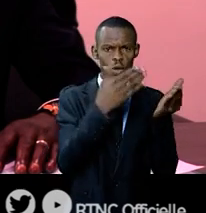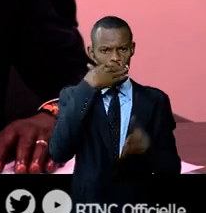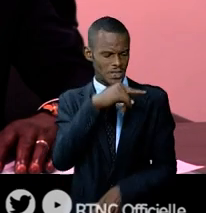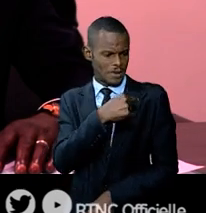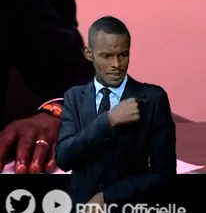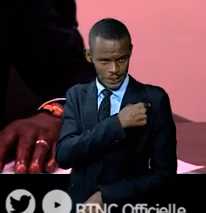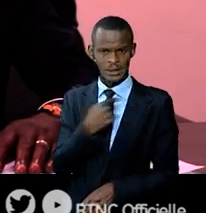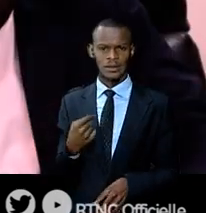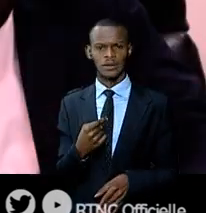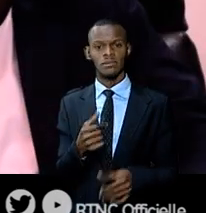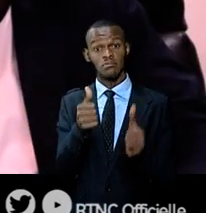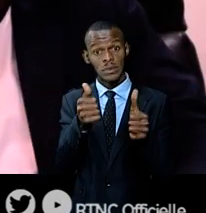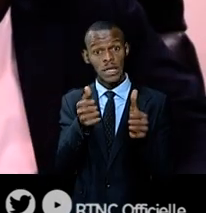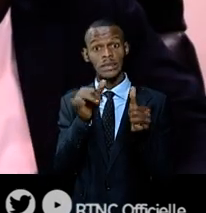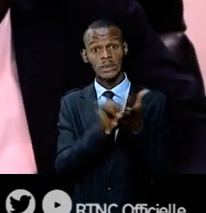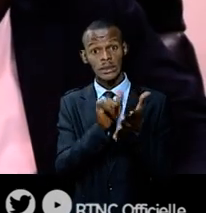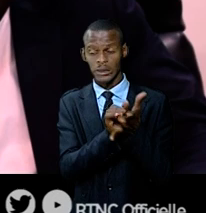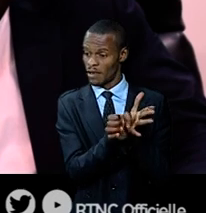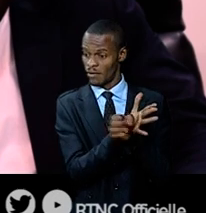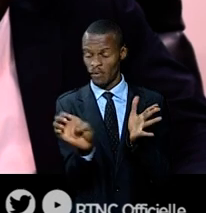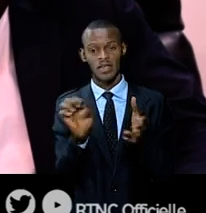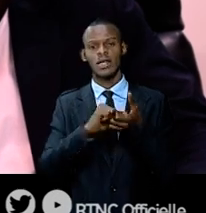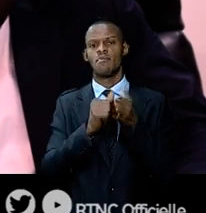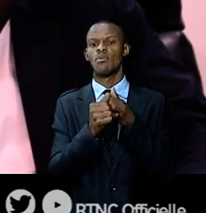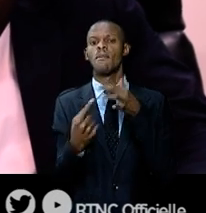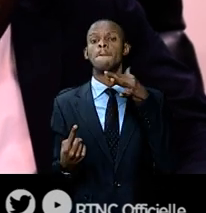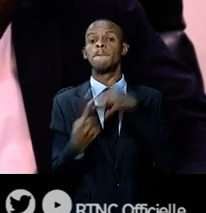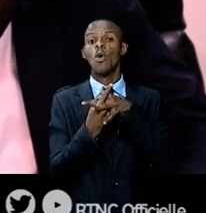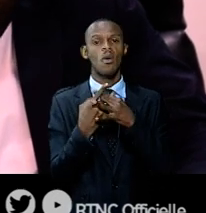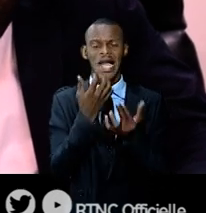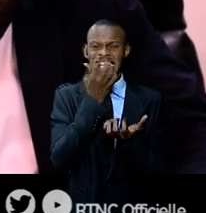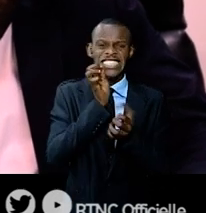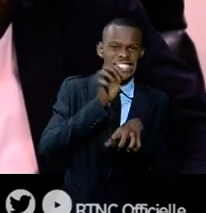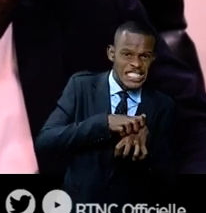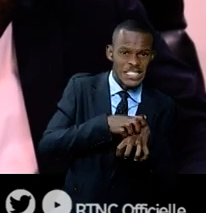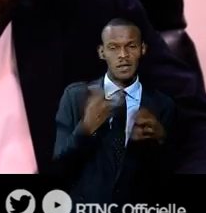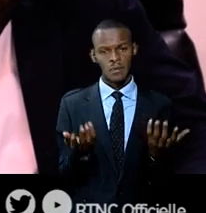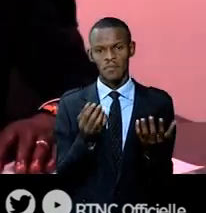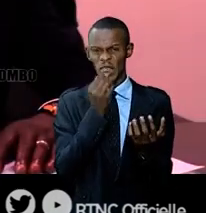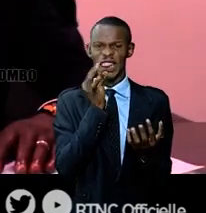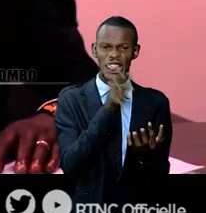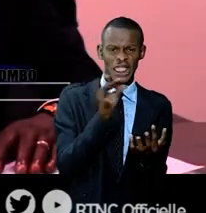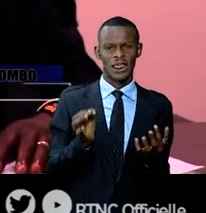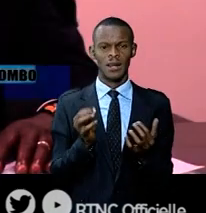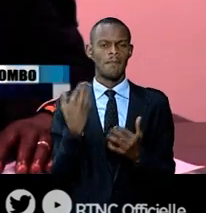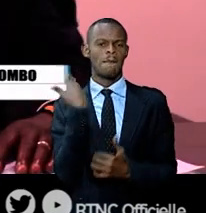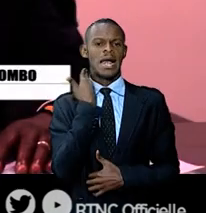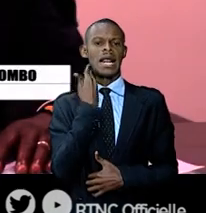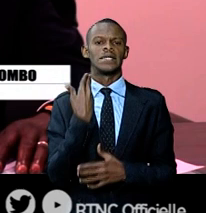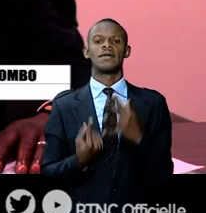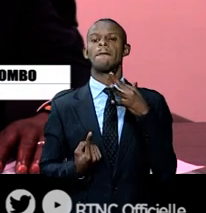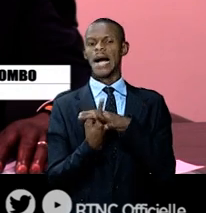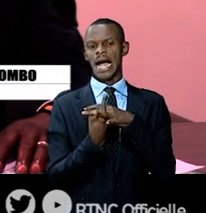car en le faisant, ils évitent un traitement post-exposition d'une personne mordue.